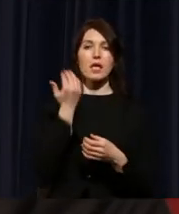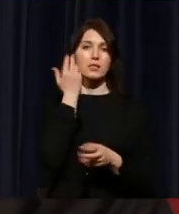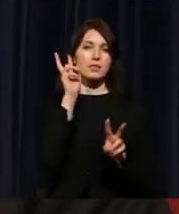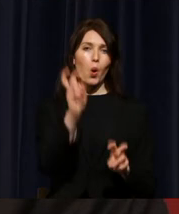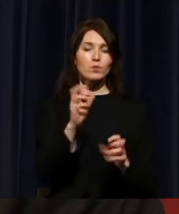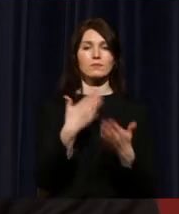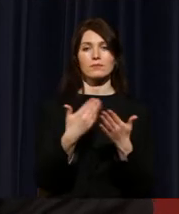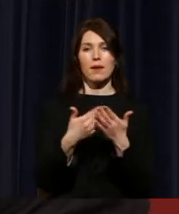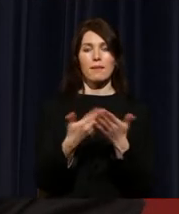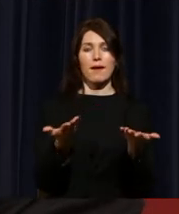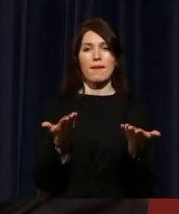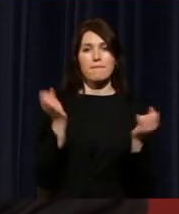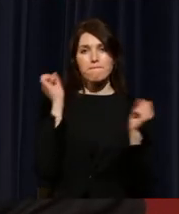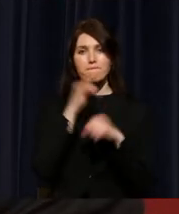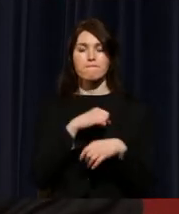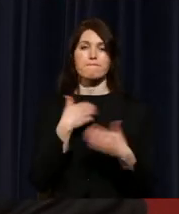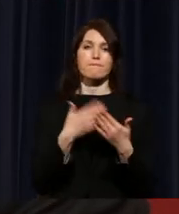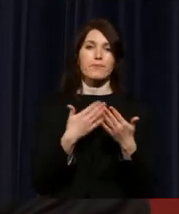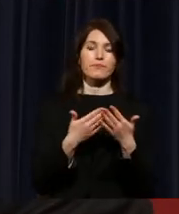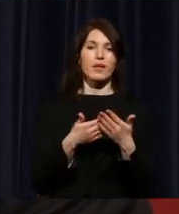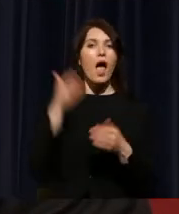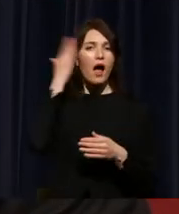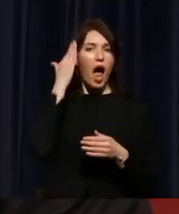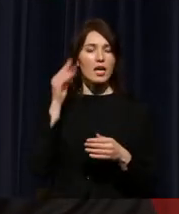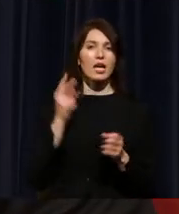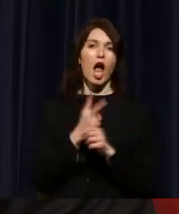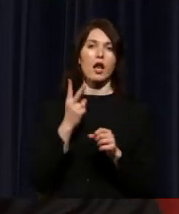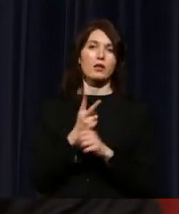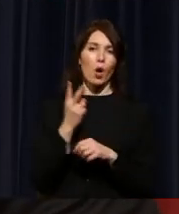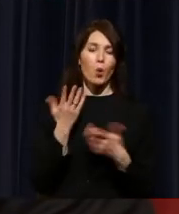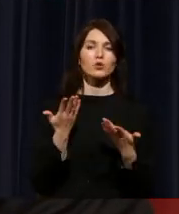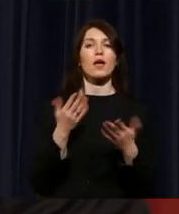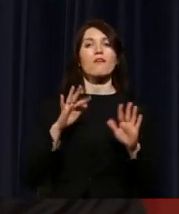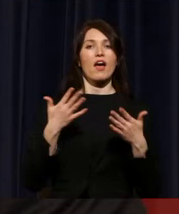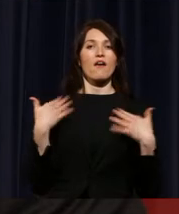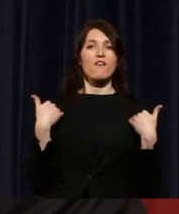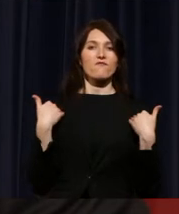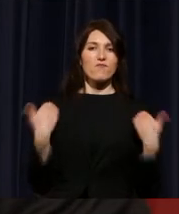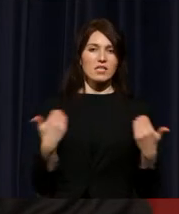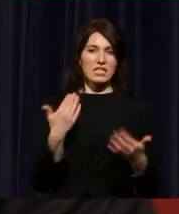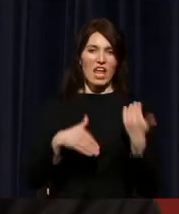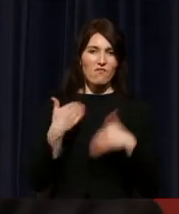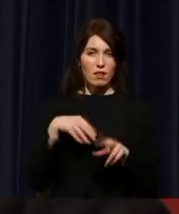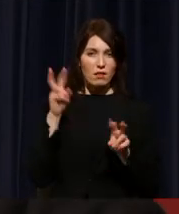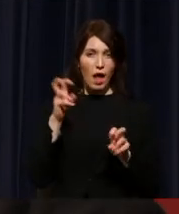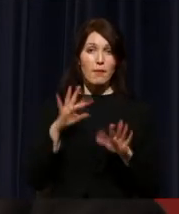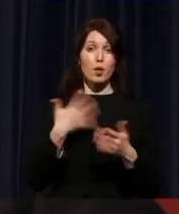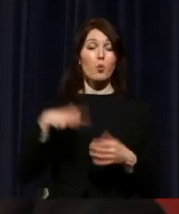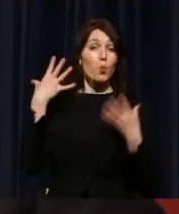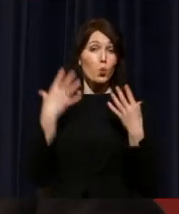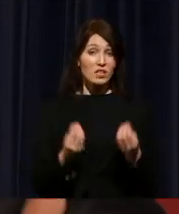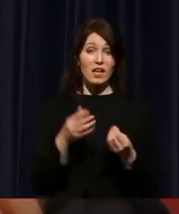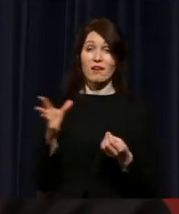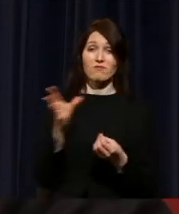Mēs saucam vārdā, piemēram, tur, nezinu, par garīgu raksturu traucējumi, fiziska invaliditāte, bet īstenībā mūsdienās